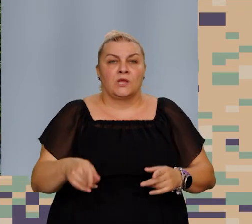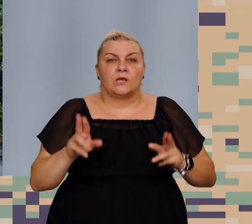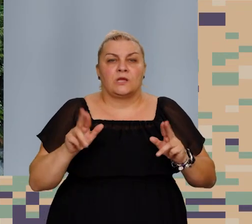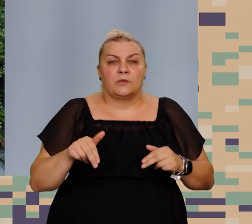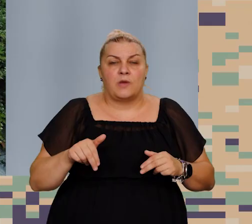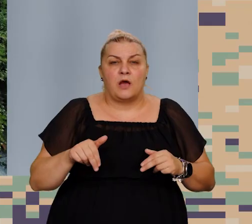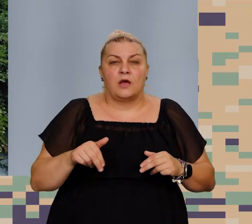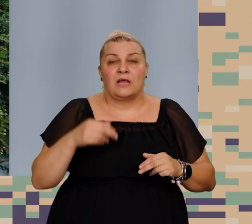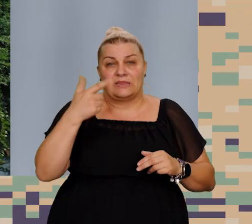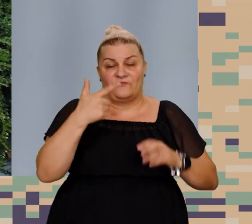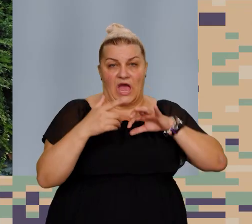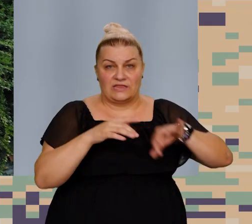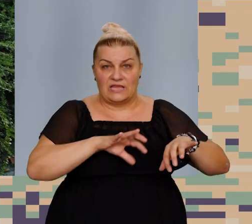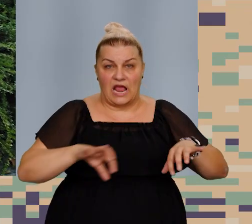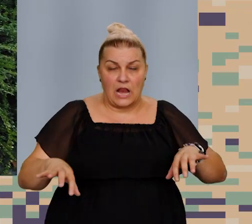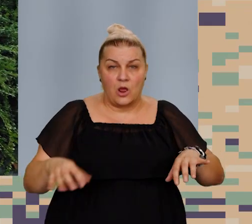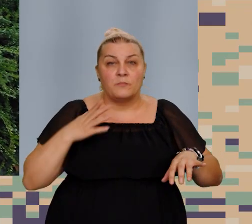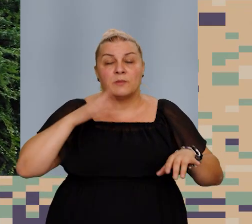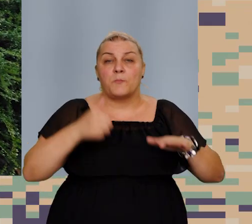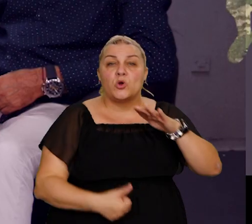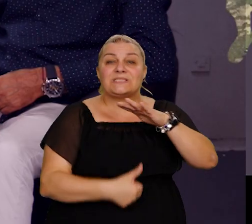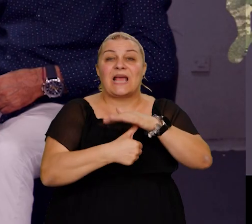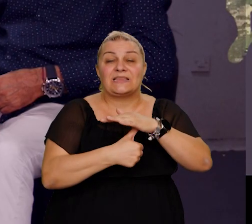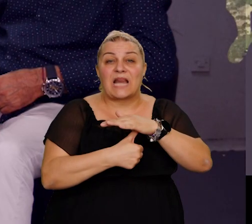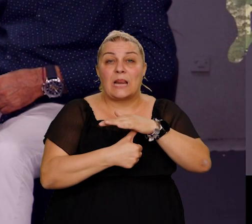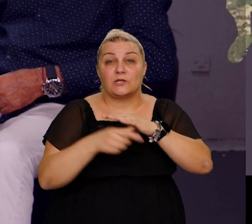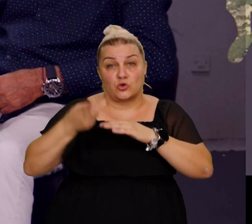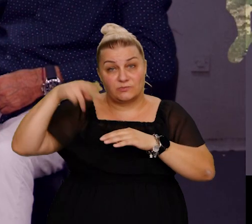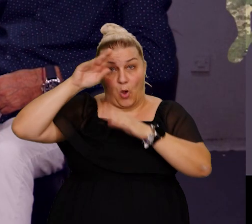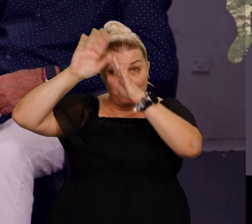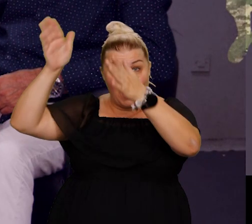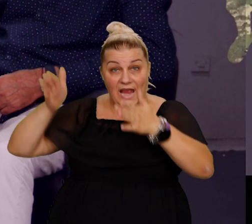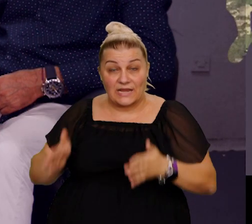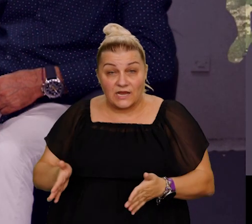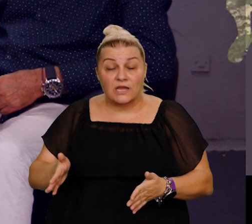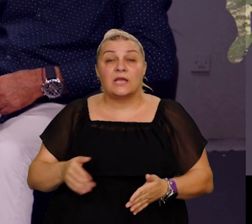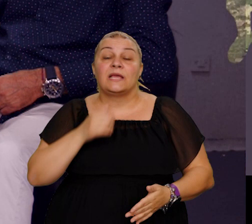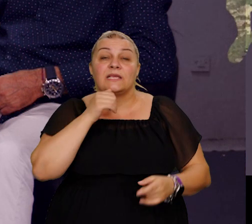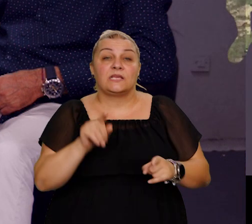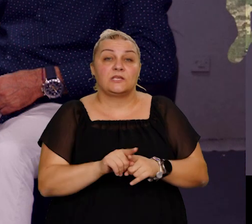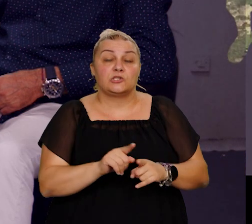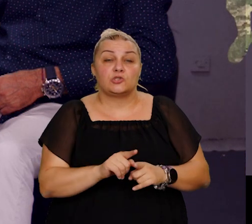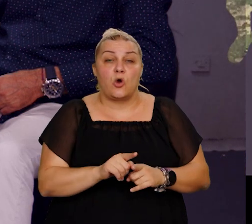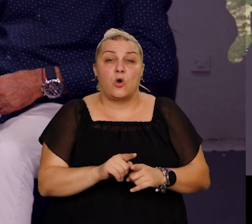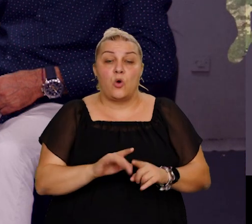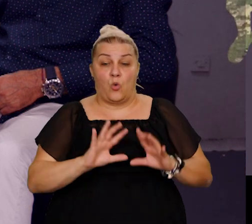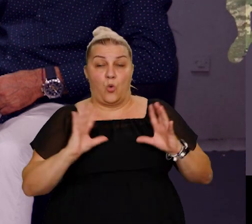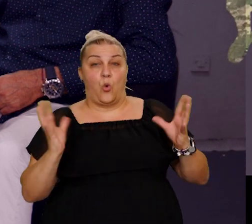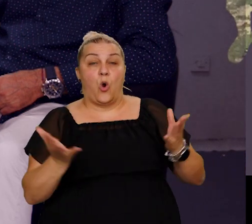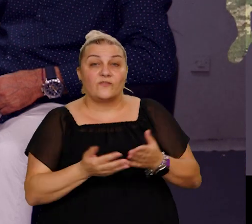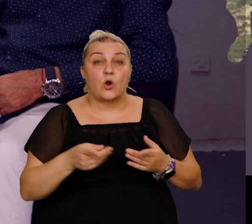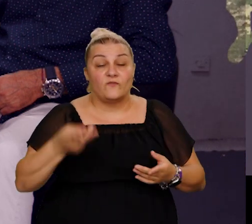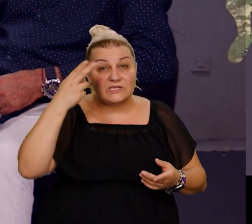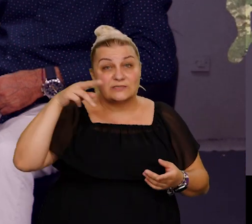Sastoji se iz dva dijela. Znači imamo centralni dio gdje je spomenik, i imamo u okviru